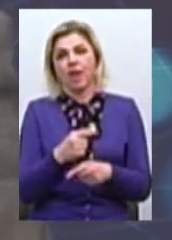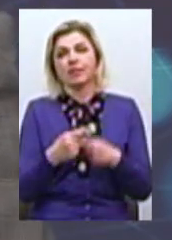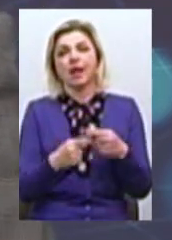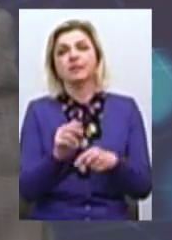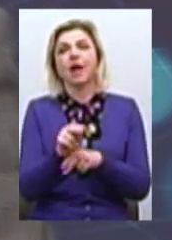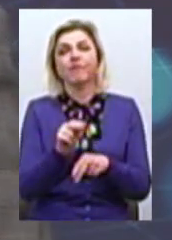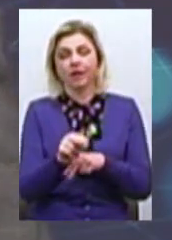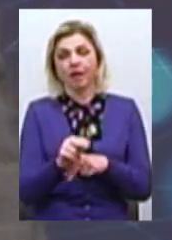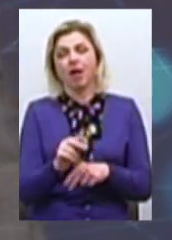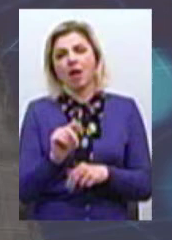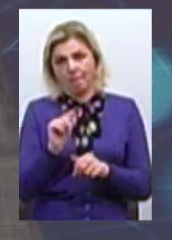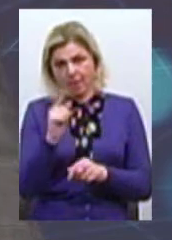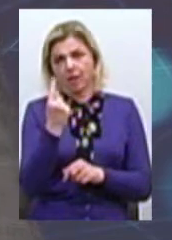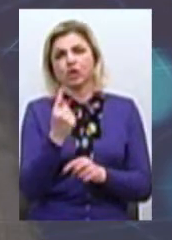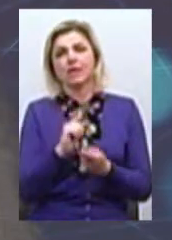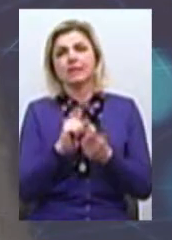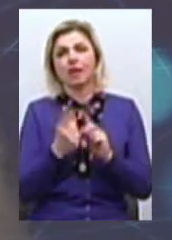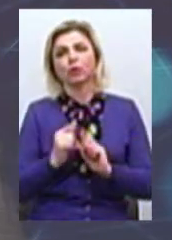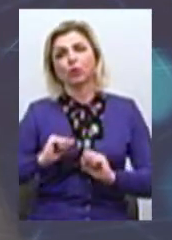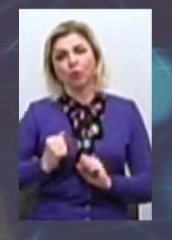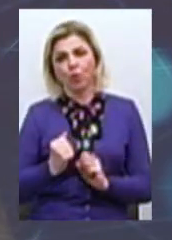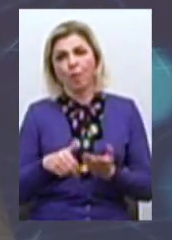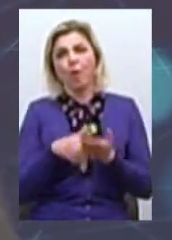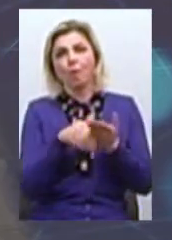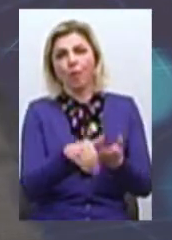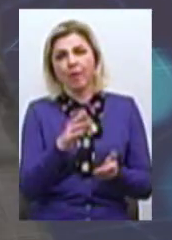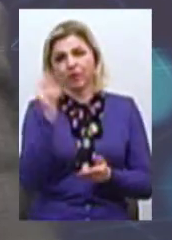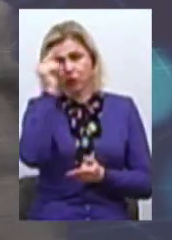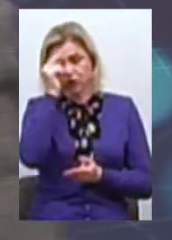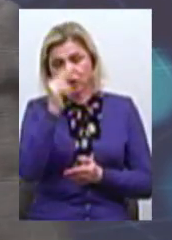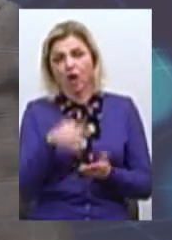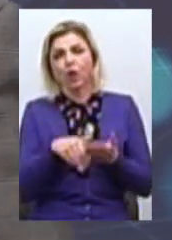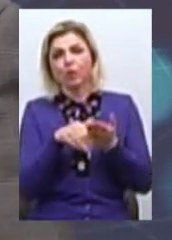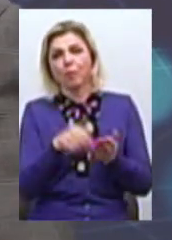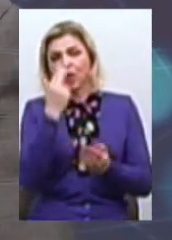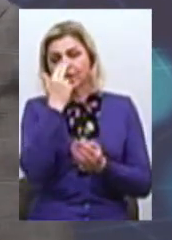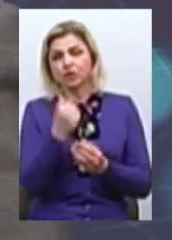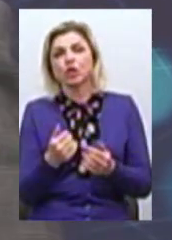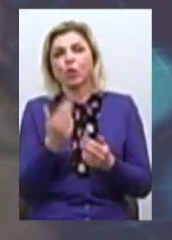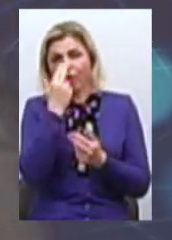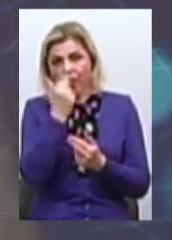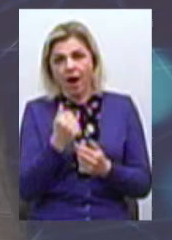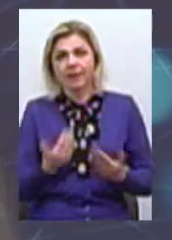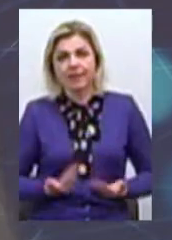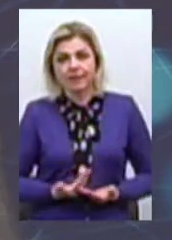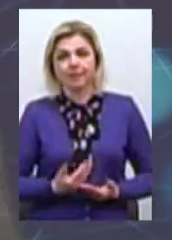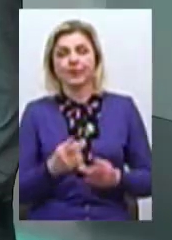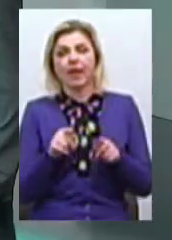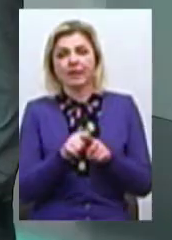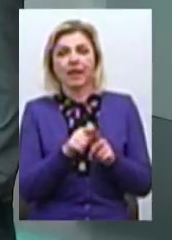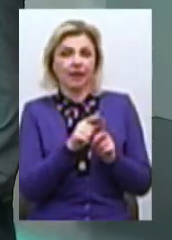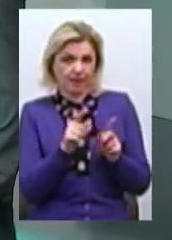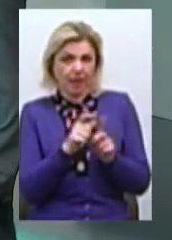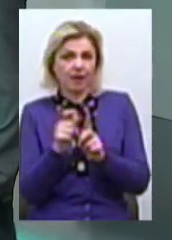стати другом, допомогти в навчанні, допомогти соціалізуватись, є таке у нас термін такий. Тобто